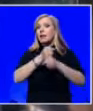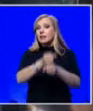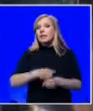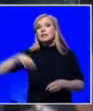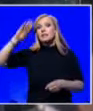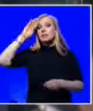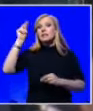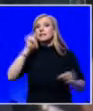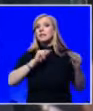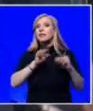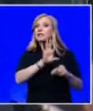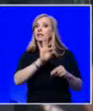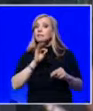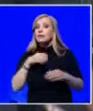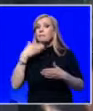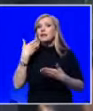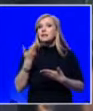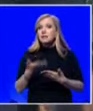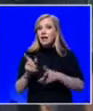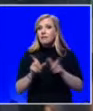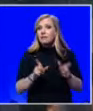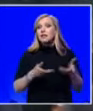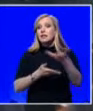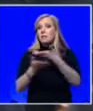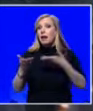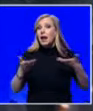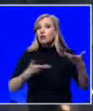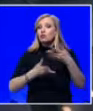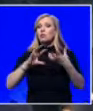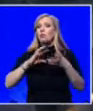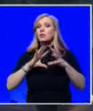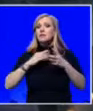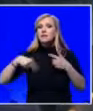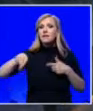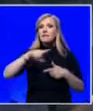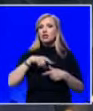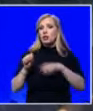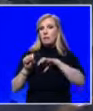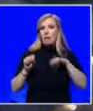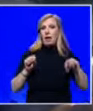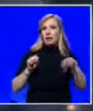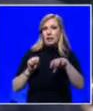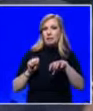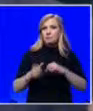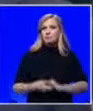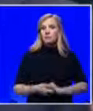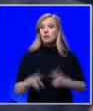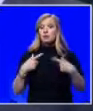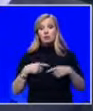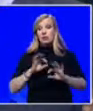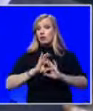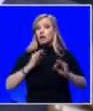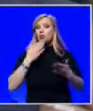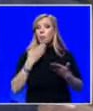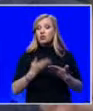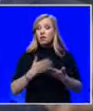съвет да излъчи представители да водят разговори по политики с всички парламентарно представени партии. Ние ясно обещахме